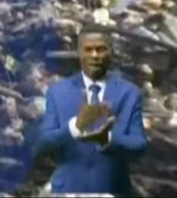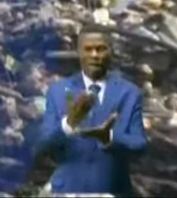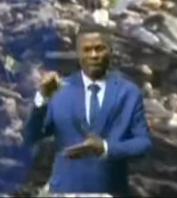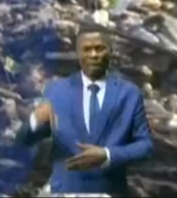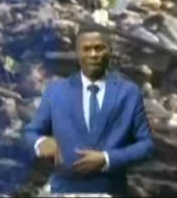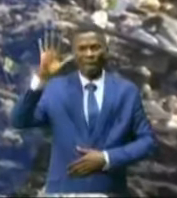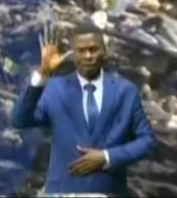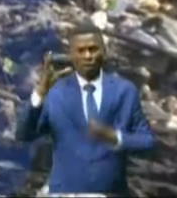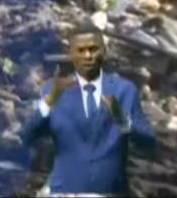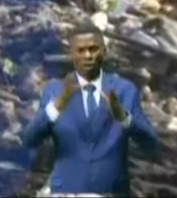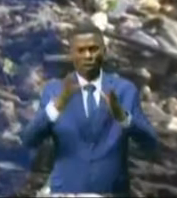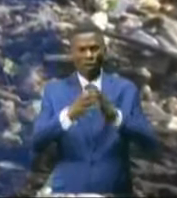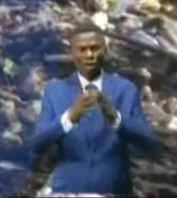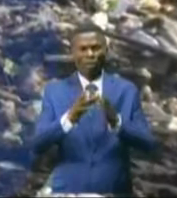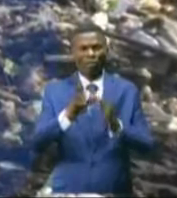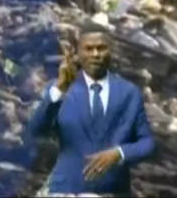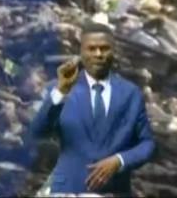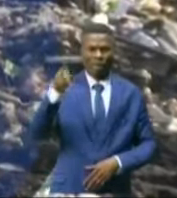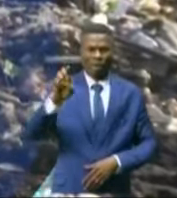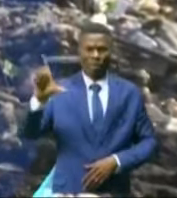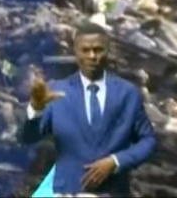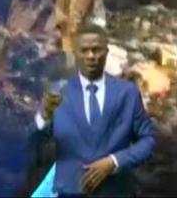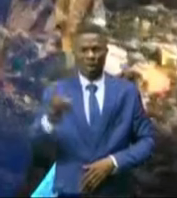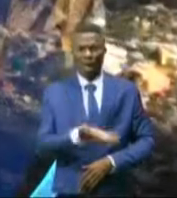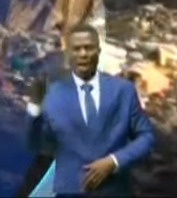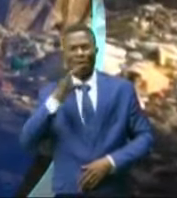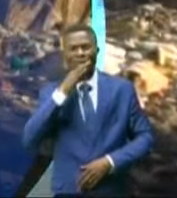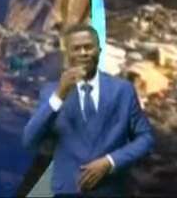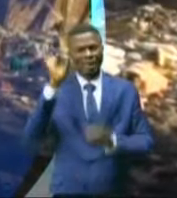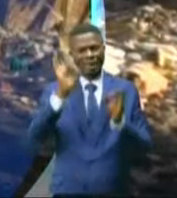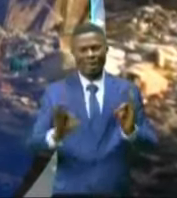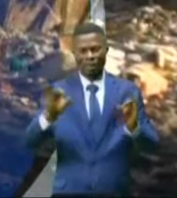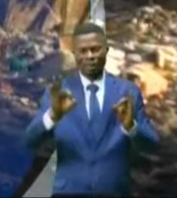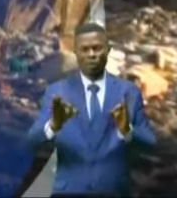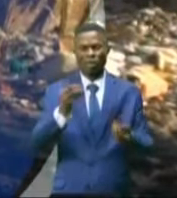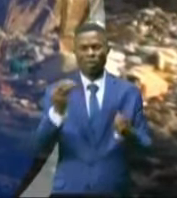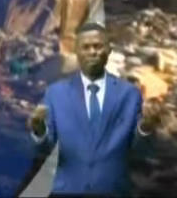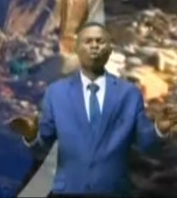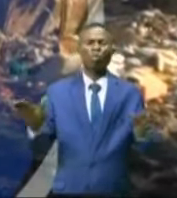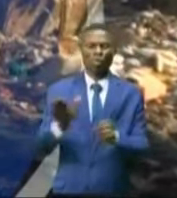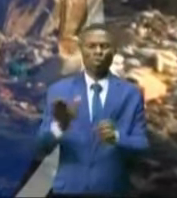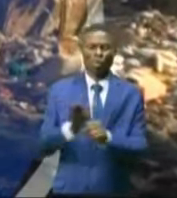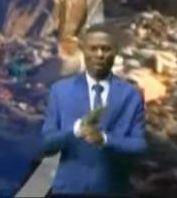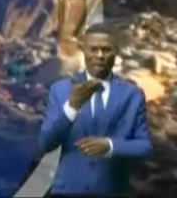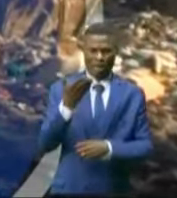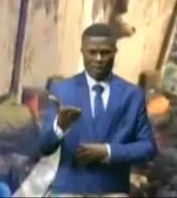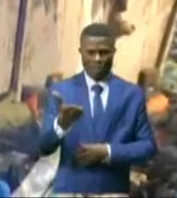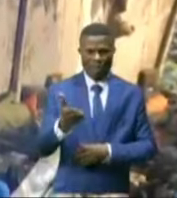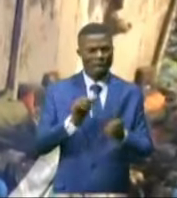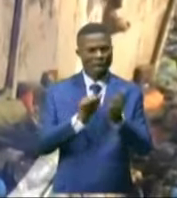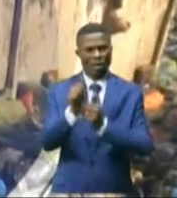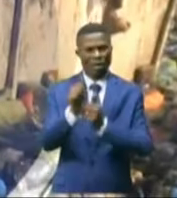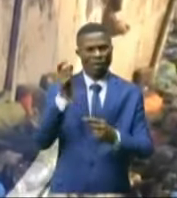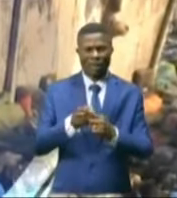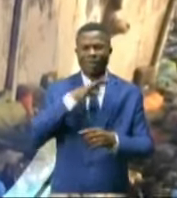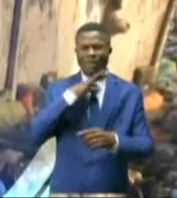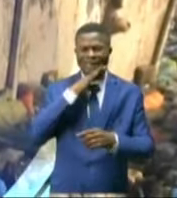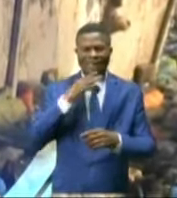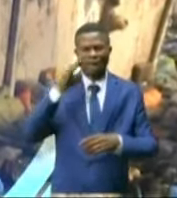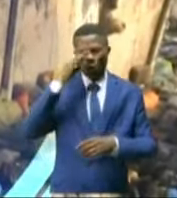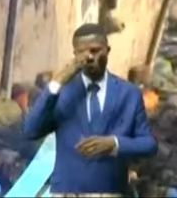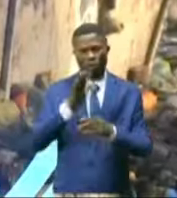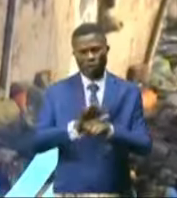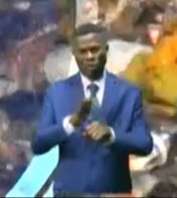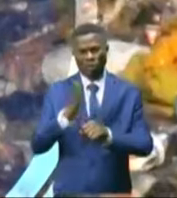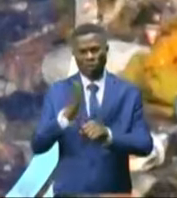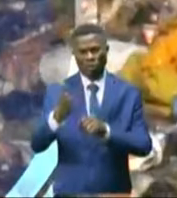l'eau médicale et les manques de l'évacuation de publique ont débordé et à la base de cette situation indignée face à l'indignation